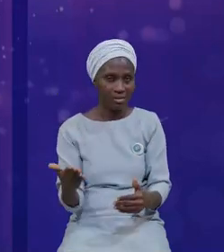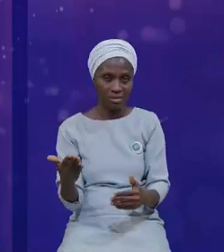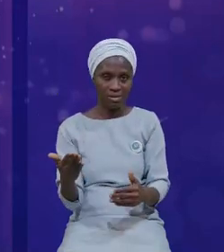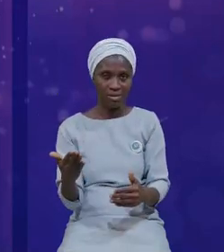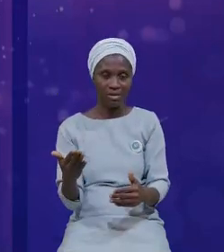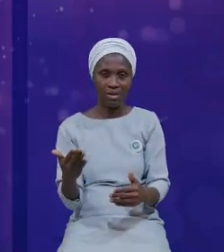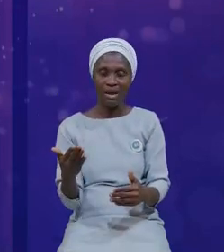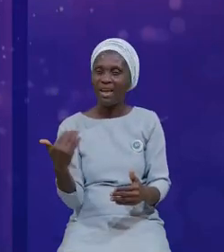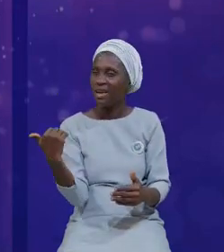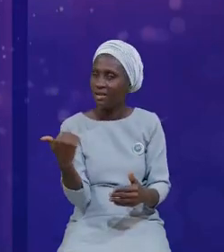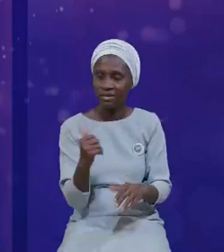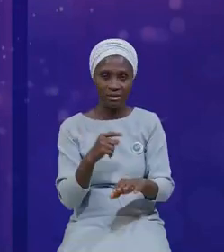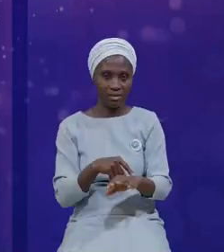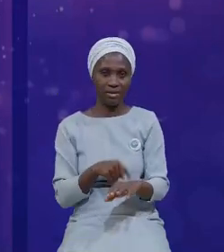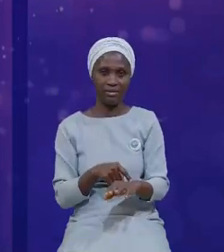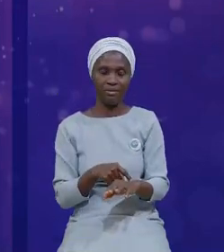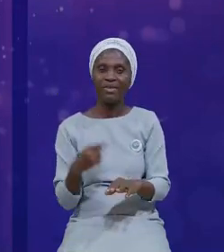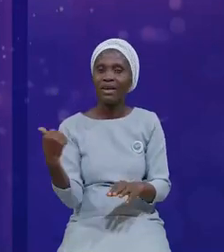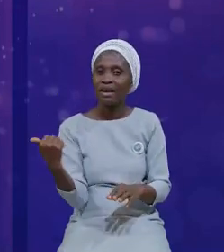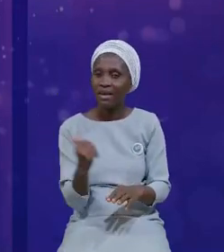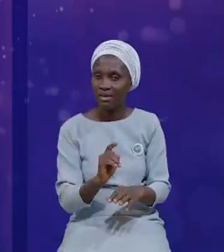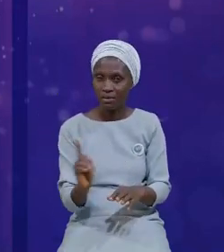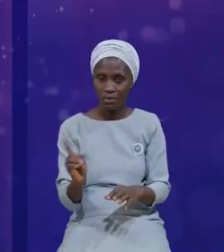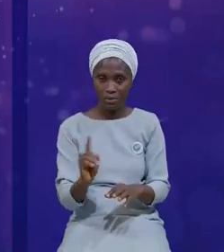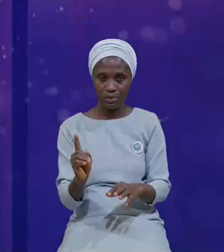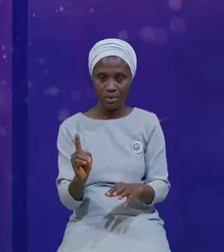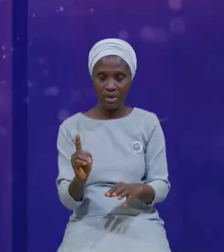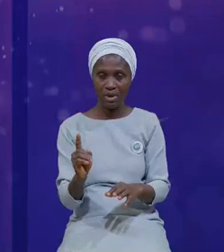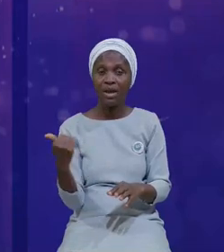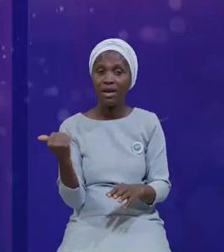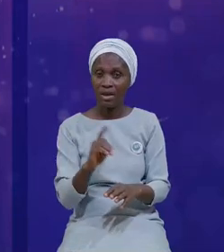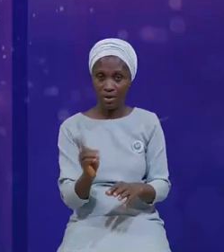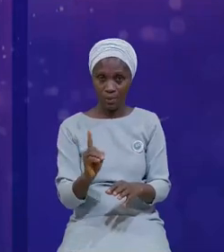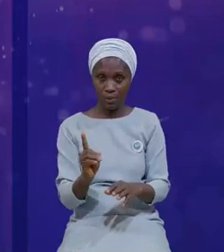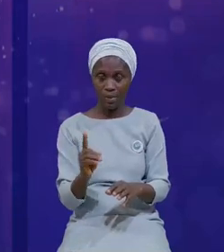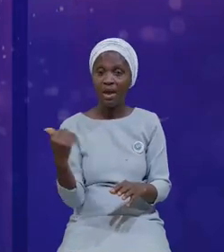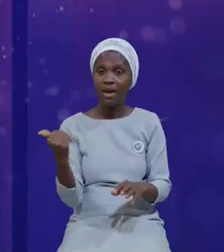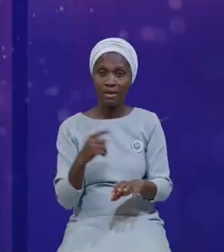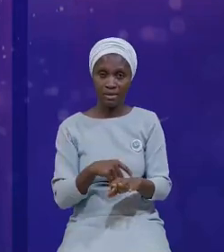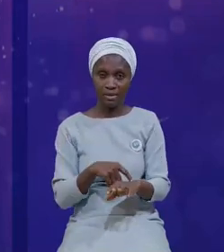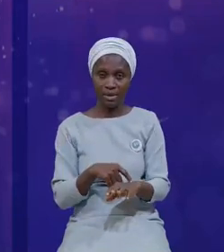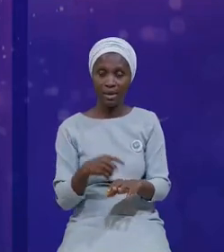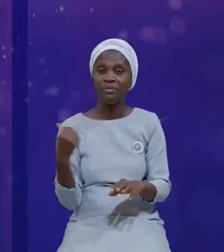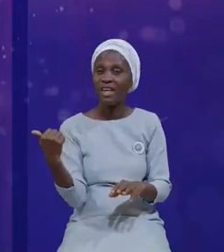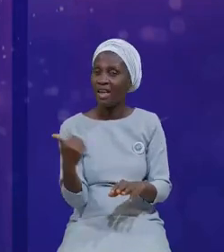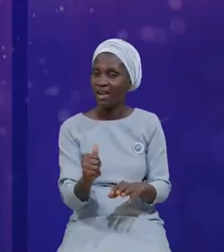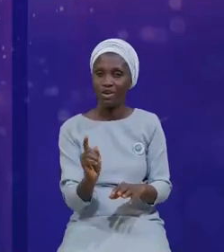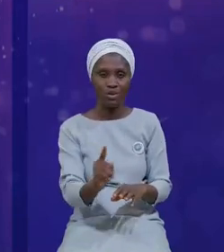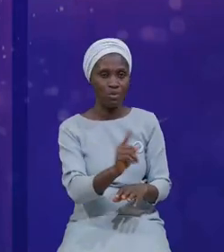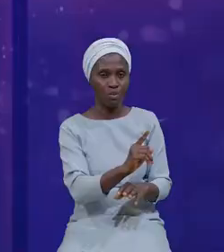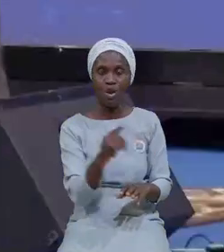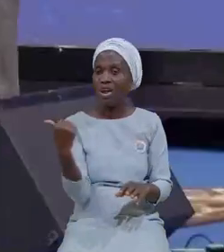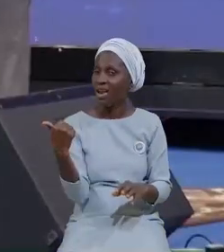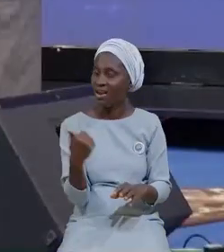que n'importe où et partout partout en tout moment